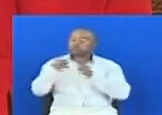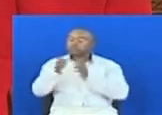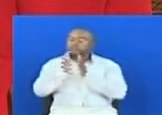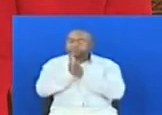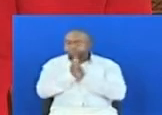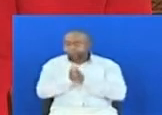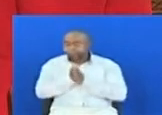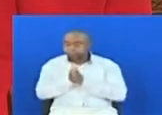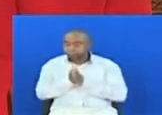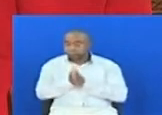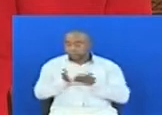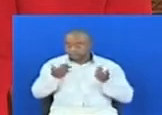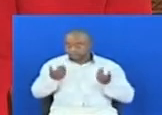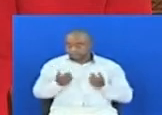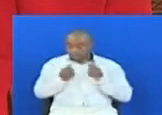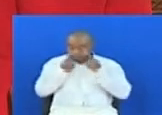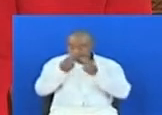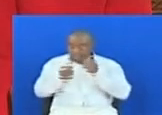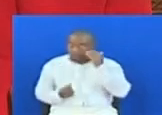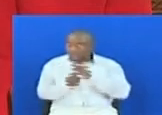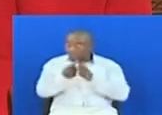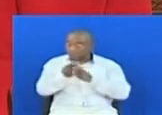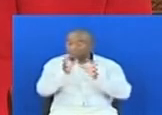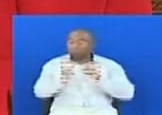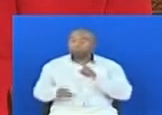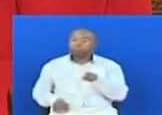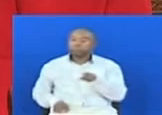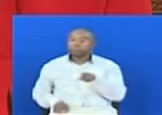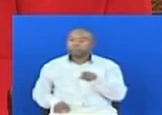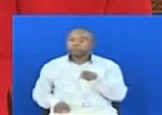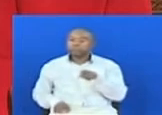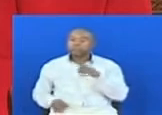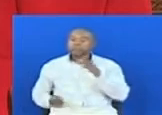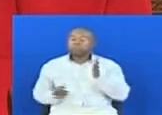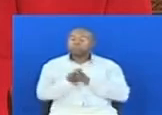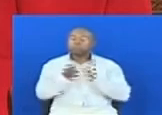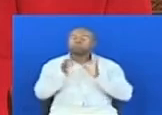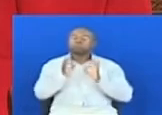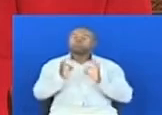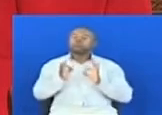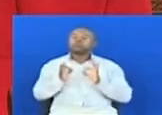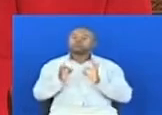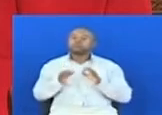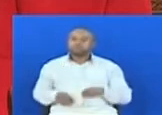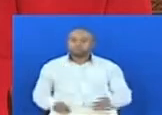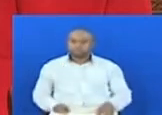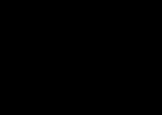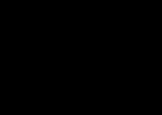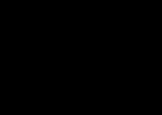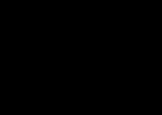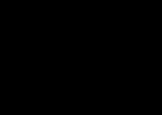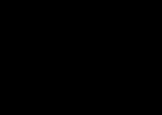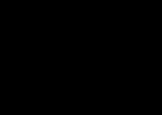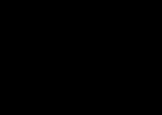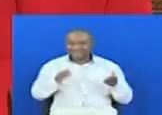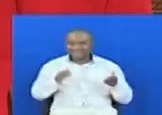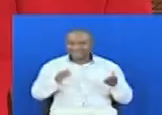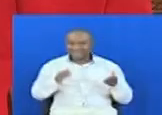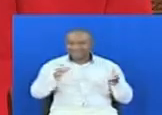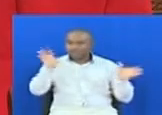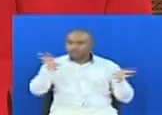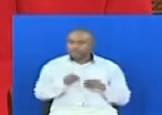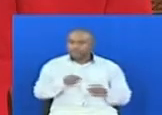sasa tunapata matokeo yake ambayo ni matokeo yenye mwelekeo mzuri. Kwa ujumla wake